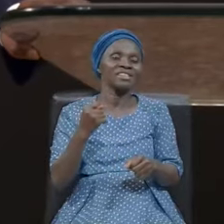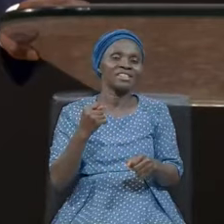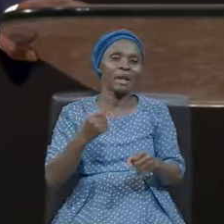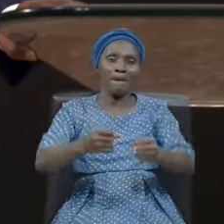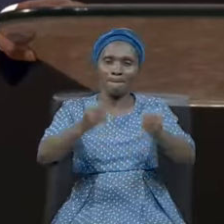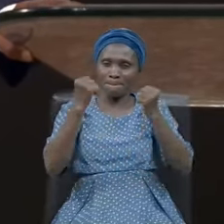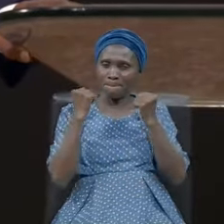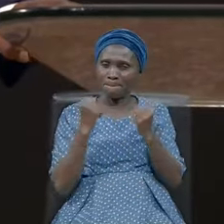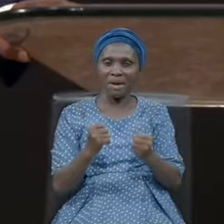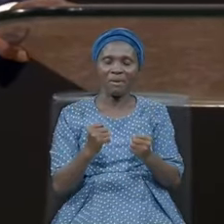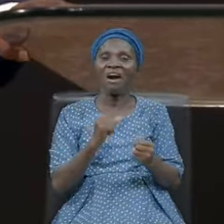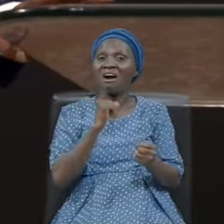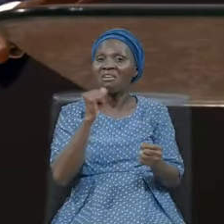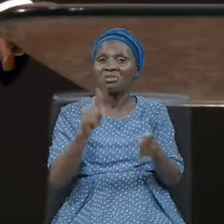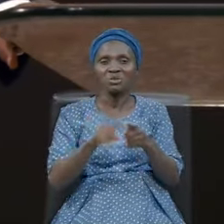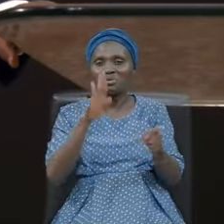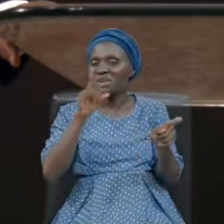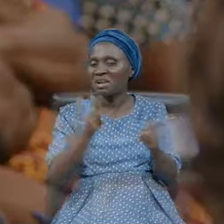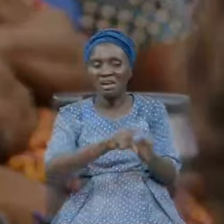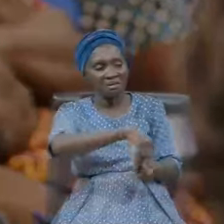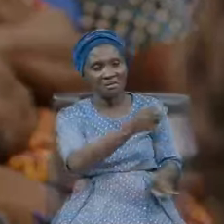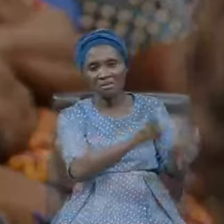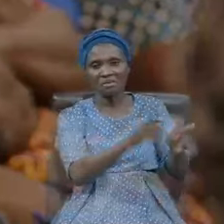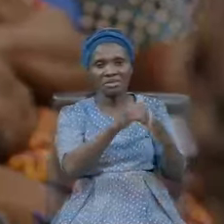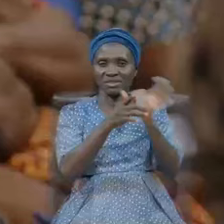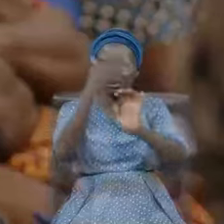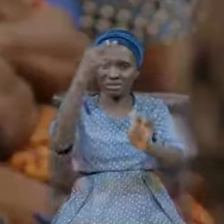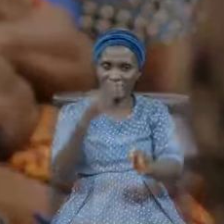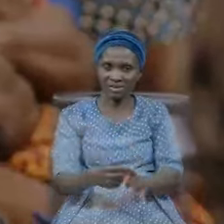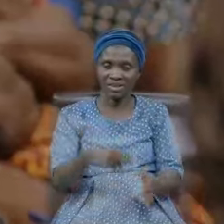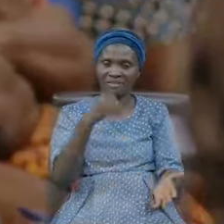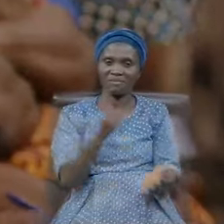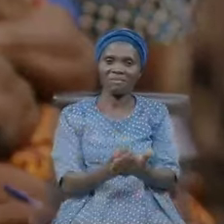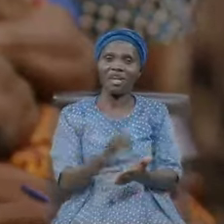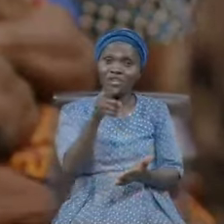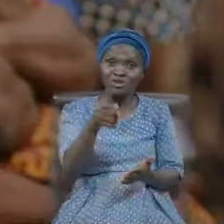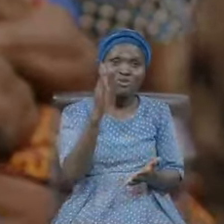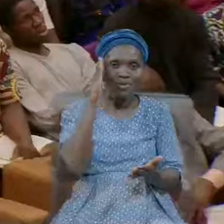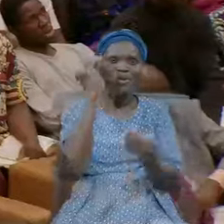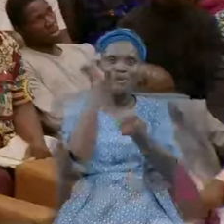puissance pour inverser, de ne pas être comme eux. Vous allez vaincre.